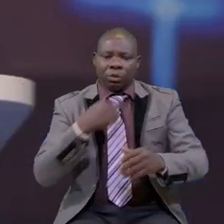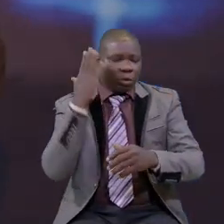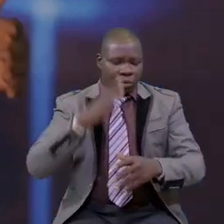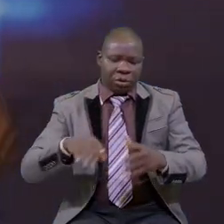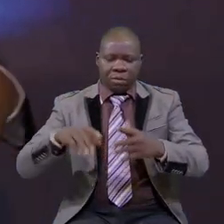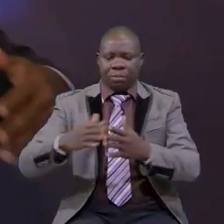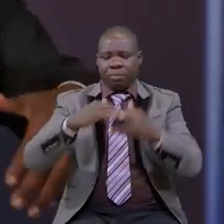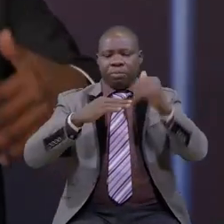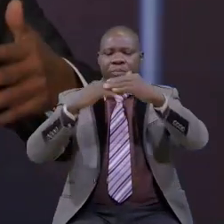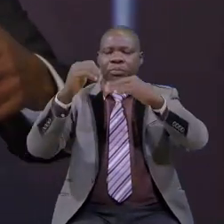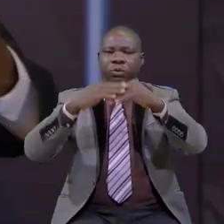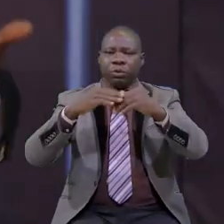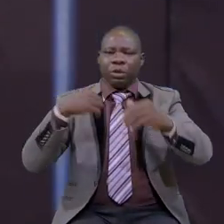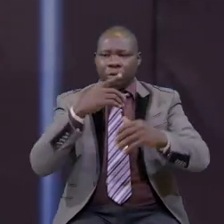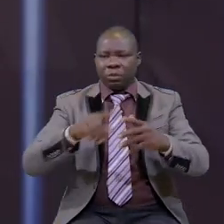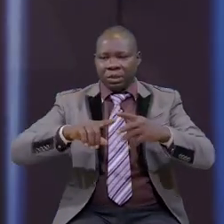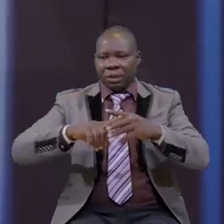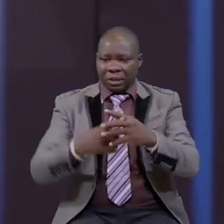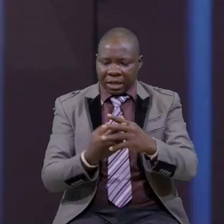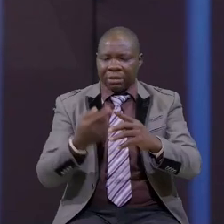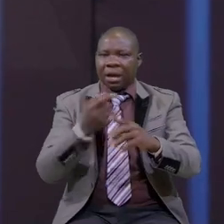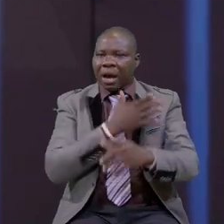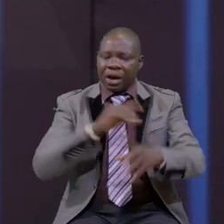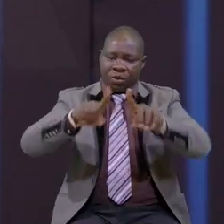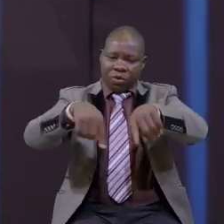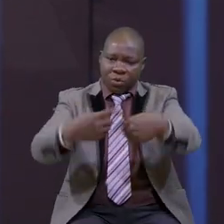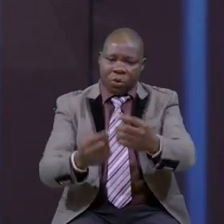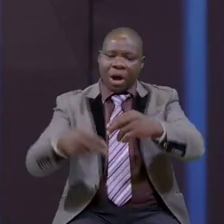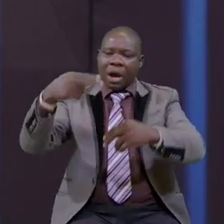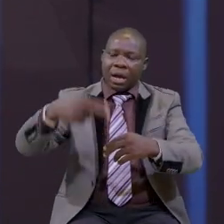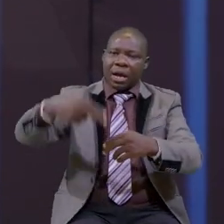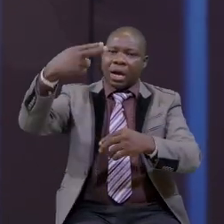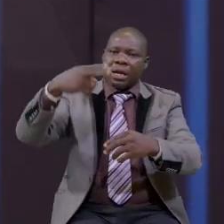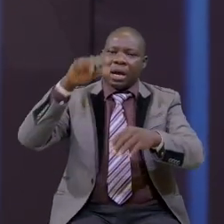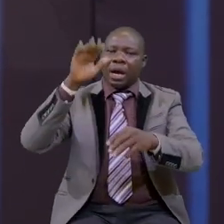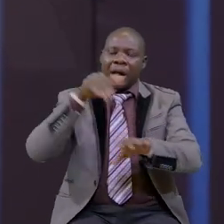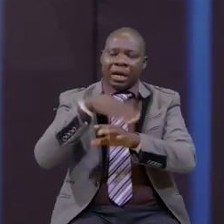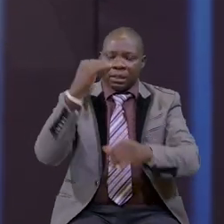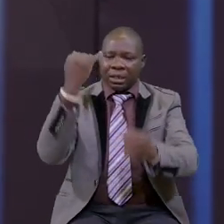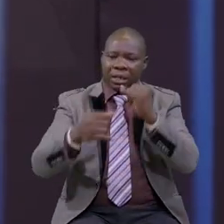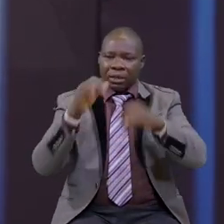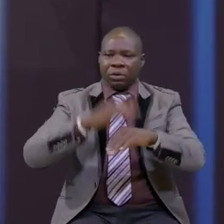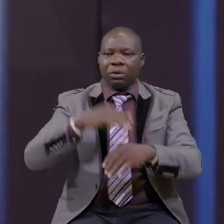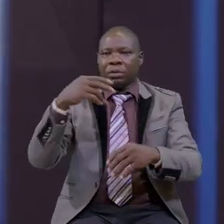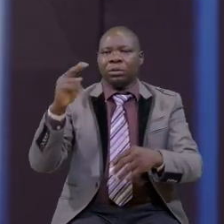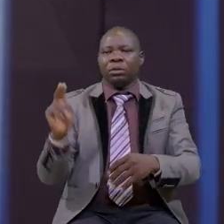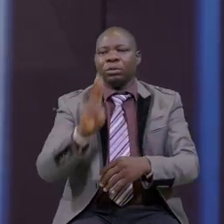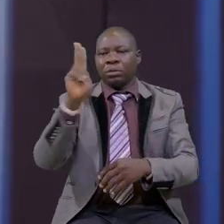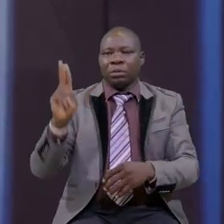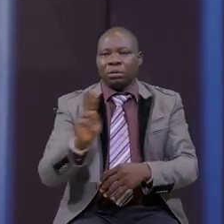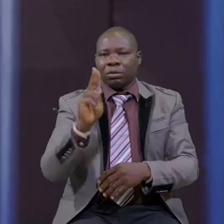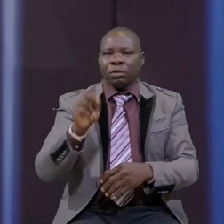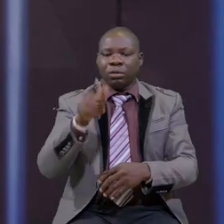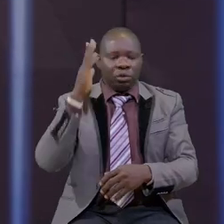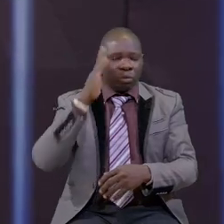Nous partirons de la fondation et nous allons passer au niveau supérieur, ainsi de suite. Et dès que nous aurons fini